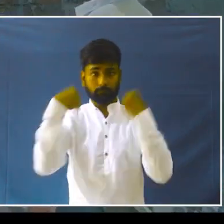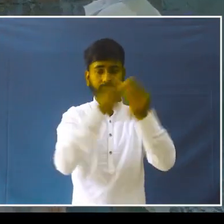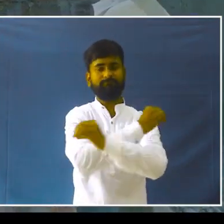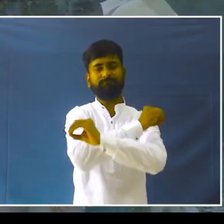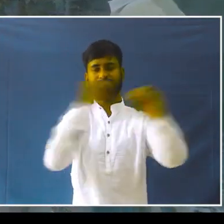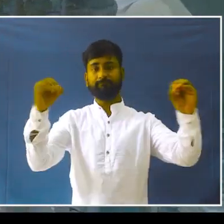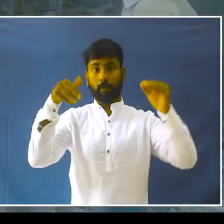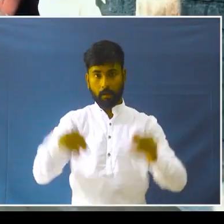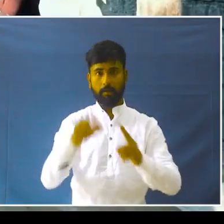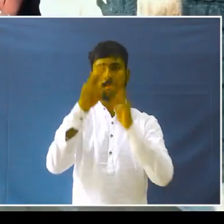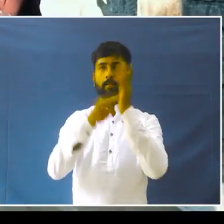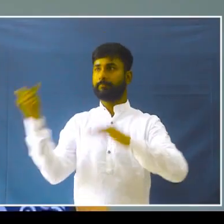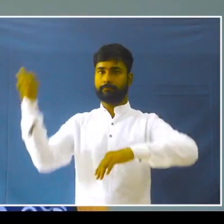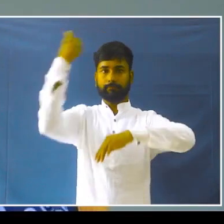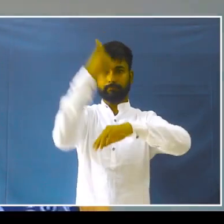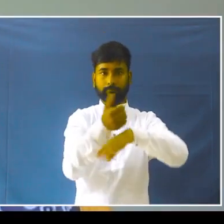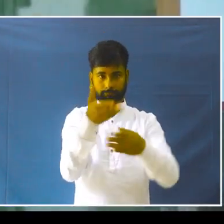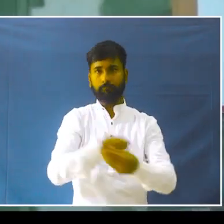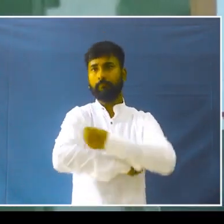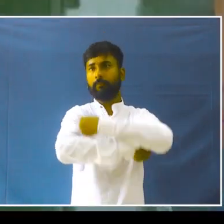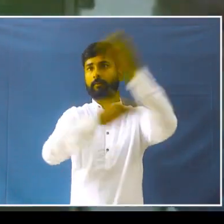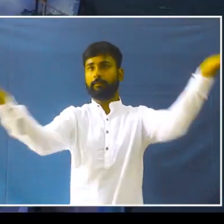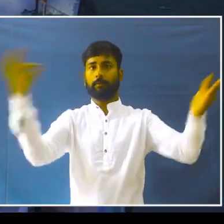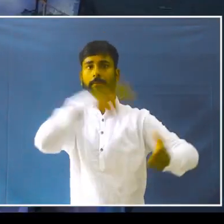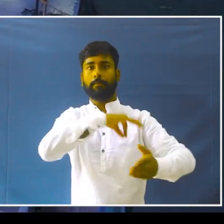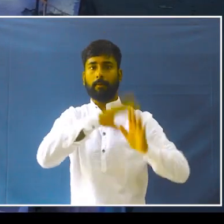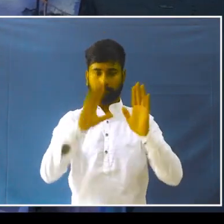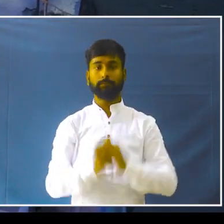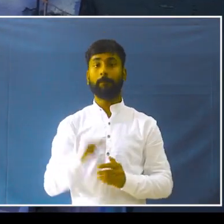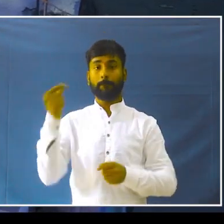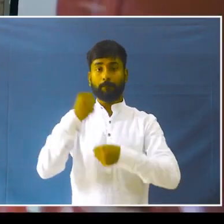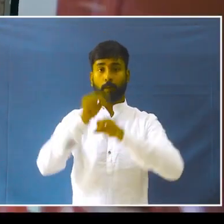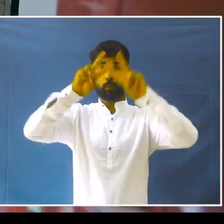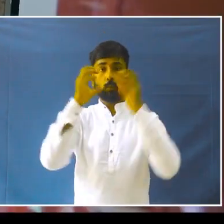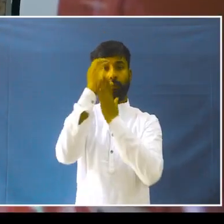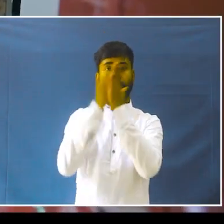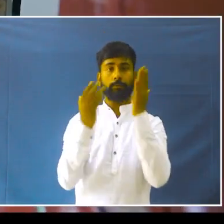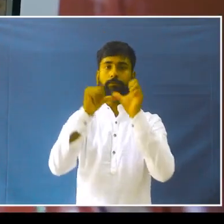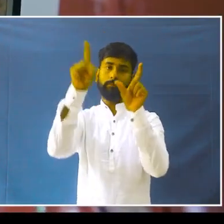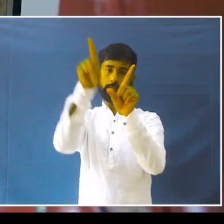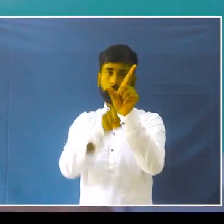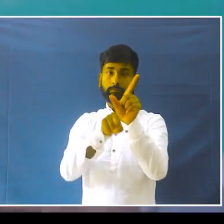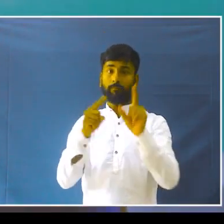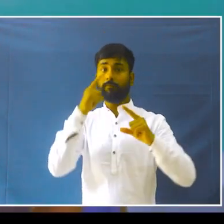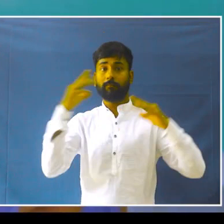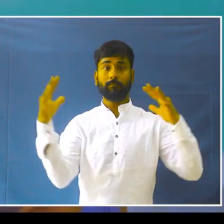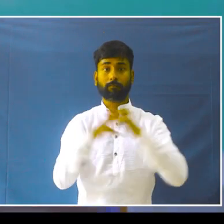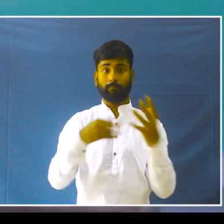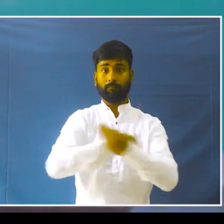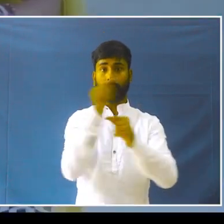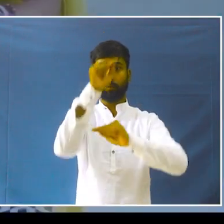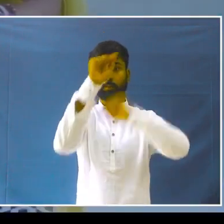तहत गरीब परिवारों को पक्के मकान मिले, जिनमें से 70% घरों पर मालिकाना